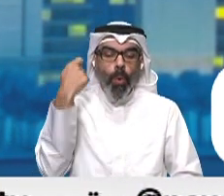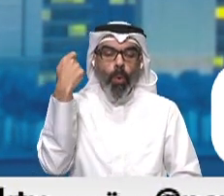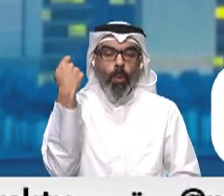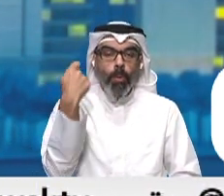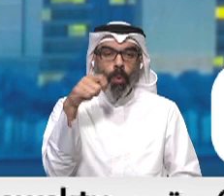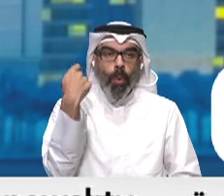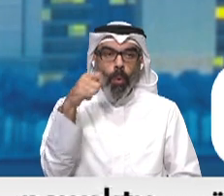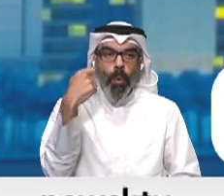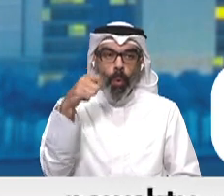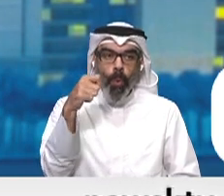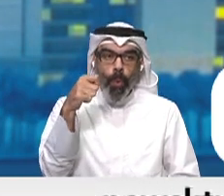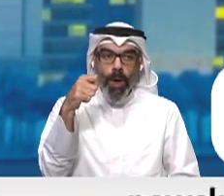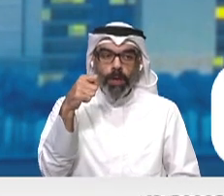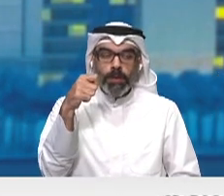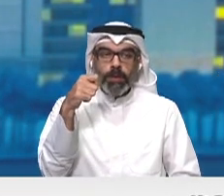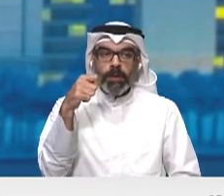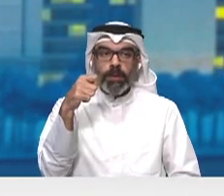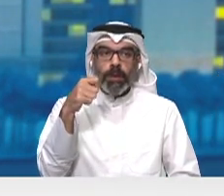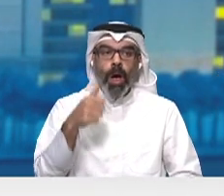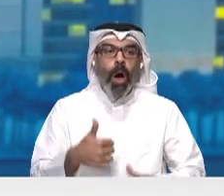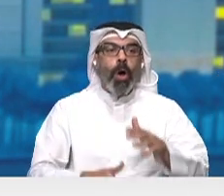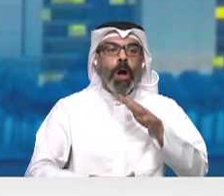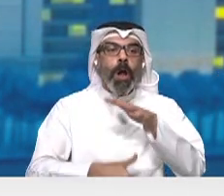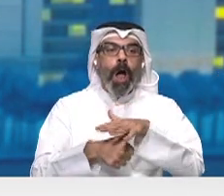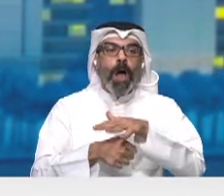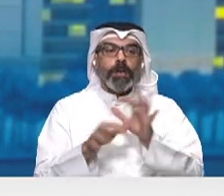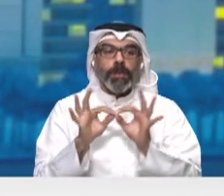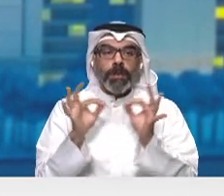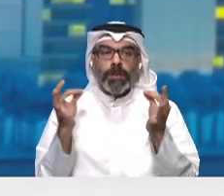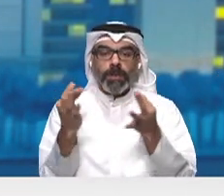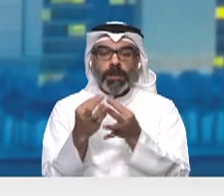الدين مؤمن زاد رئيس لجنه التنميه السياحيه y